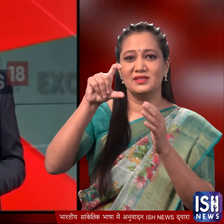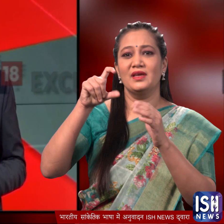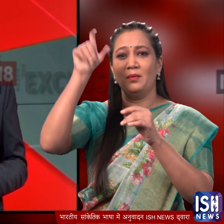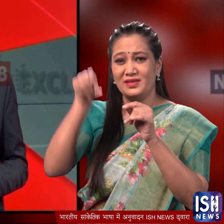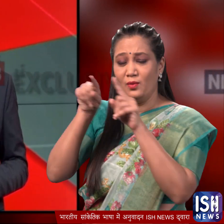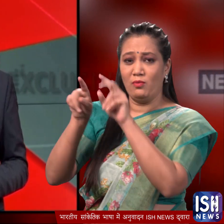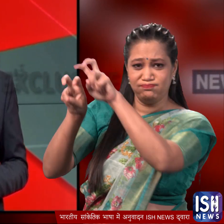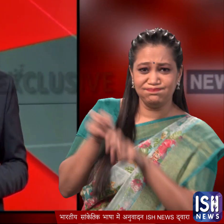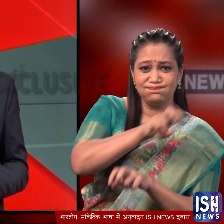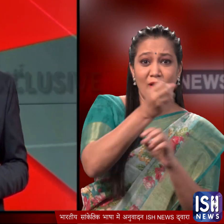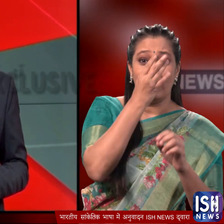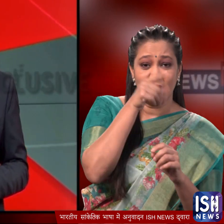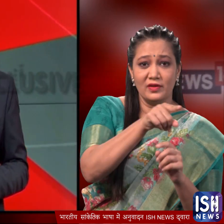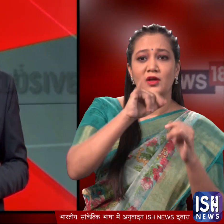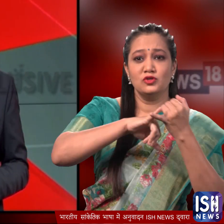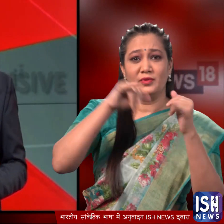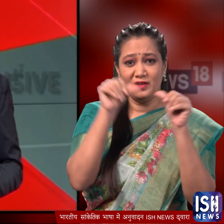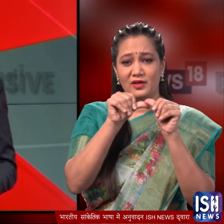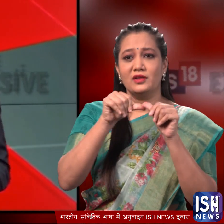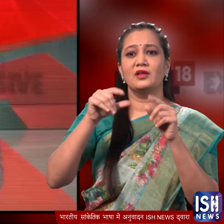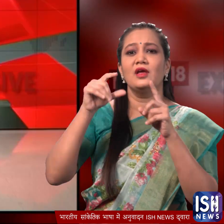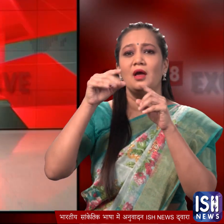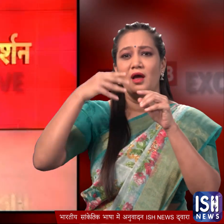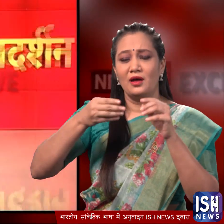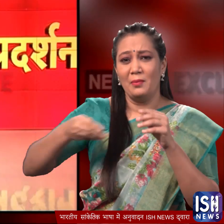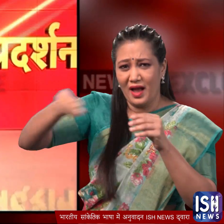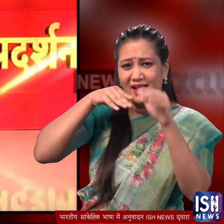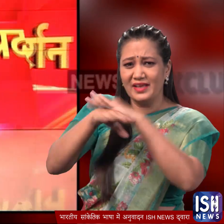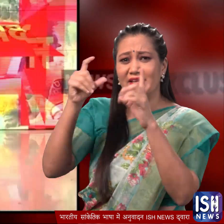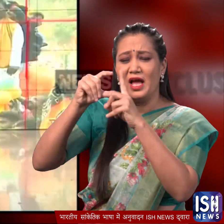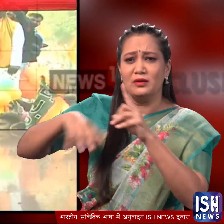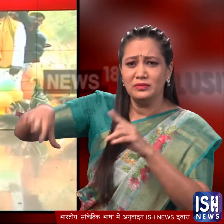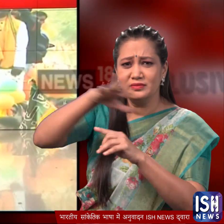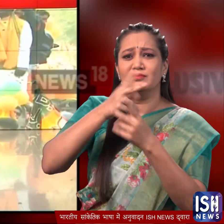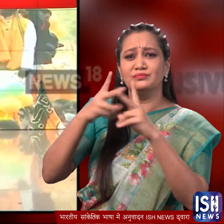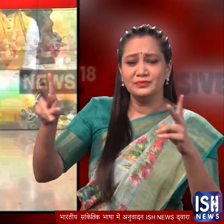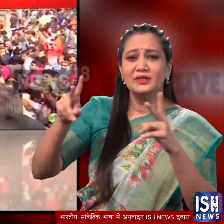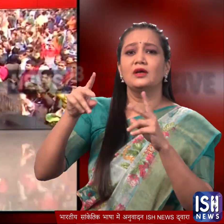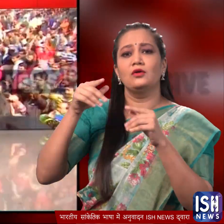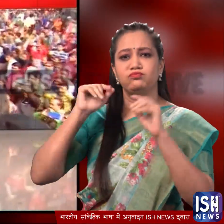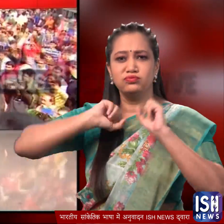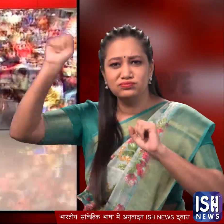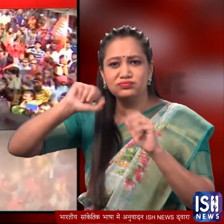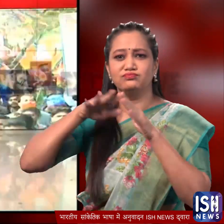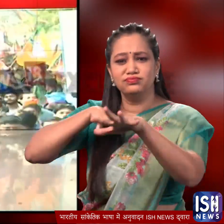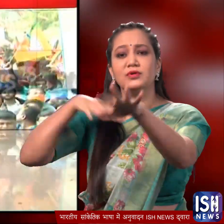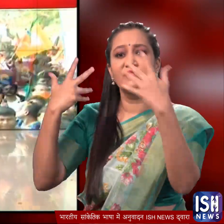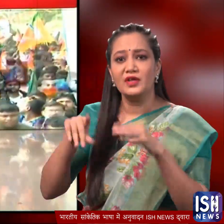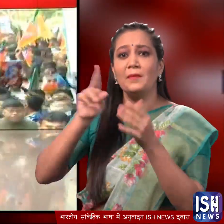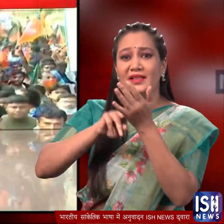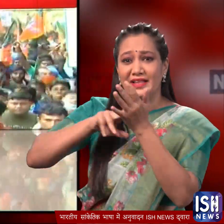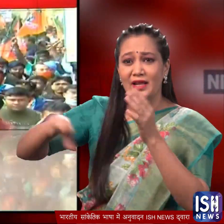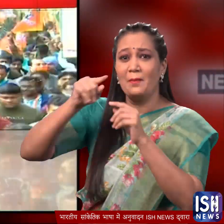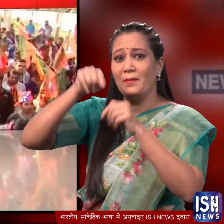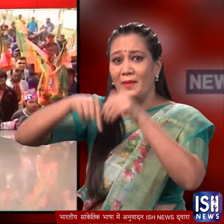टीएमसी से बीजेपी में शामिल हुए शुवेंदु अधिकारी ने बंगाल के दीघा में शक्ति प्रदर्शन किया और ममता बनर्जी के नंदीग्राम से चुनाव लड़ने के ऐलान पर